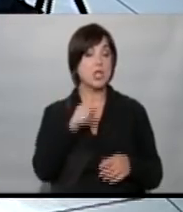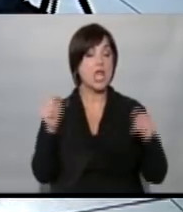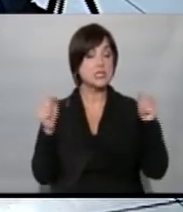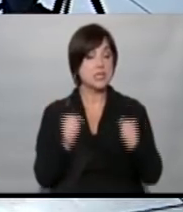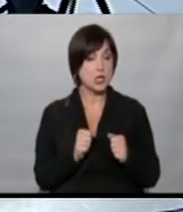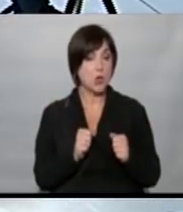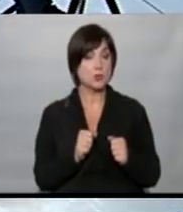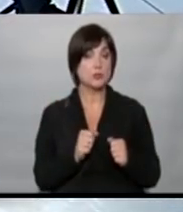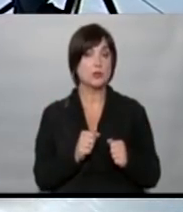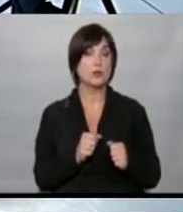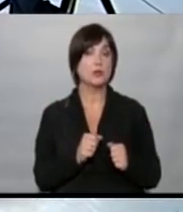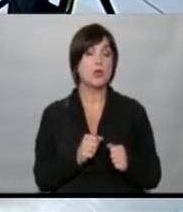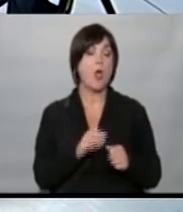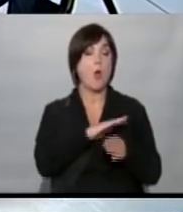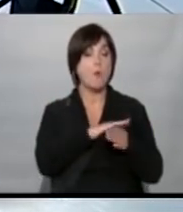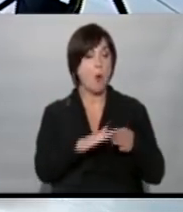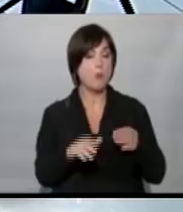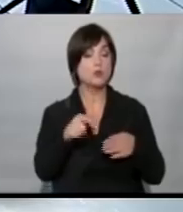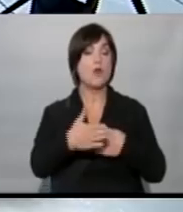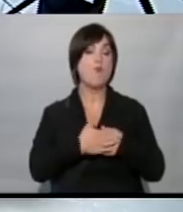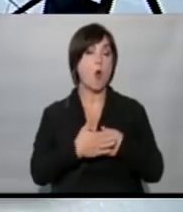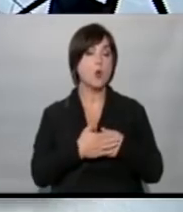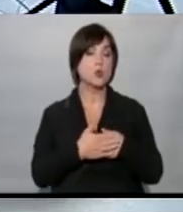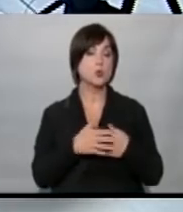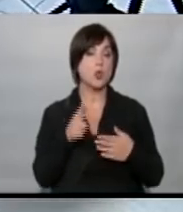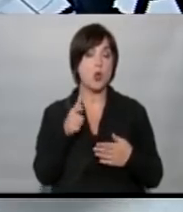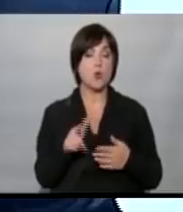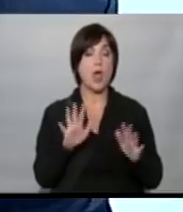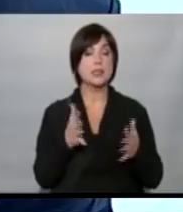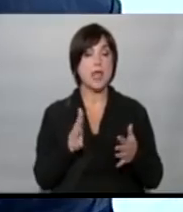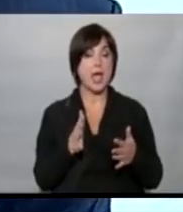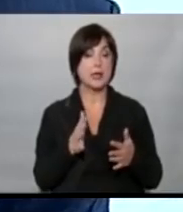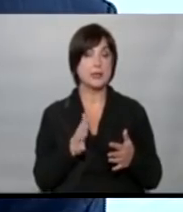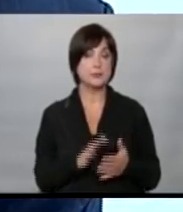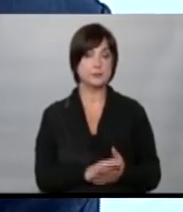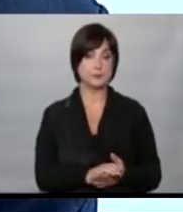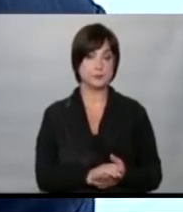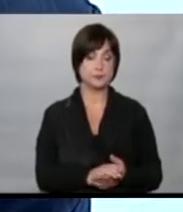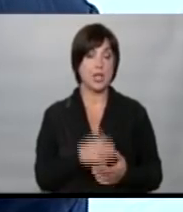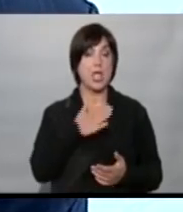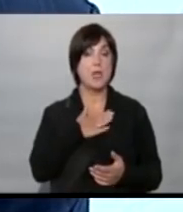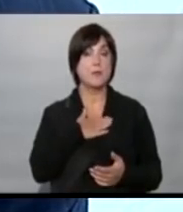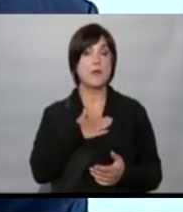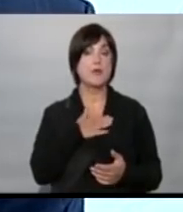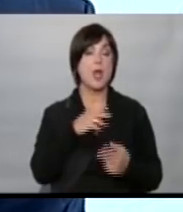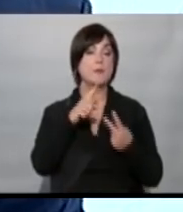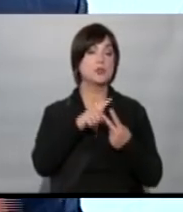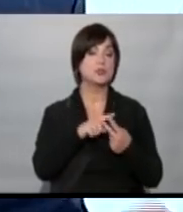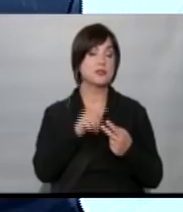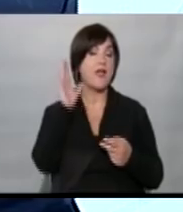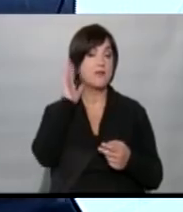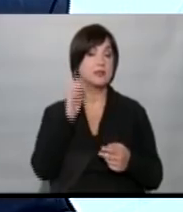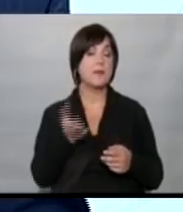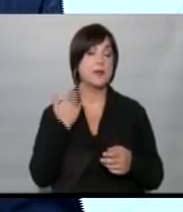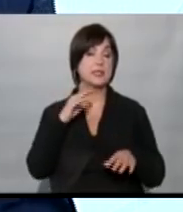сериозен попуштање во однос на тоа дали да имаме пржинска влада пред